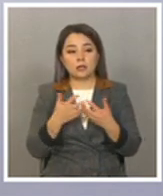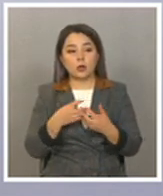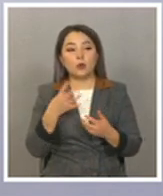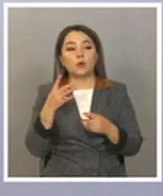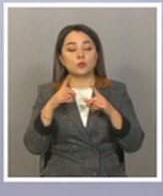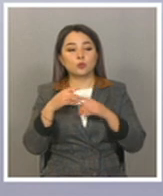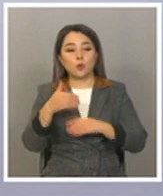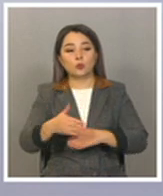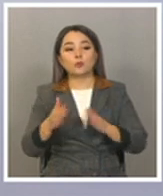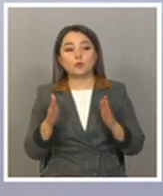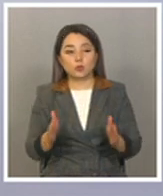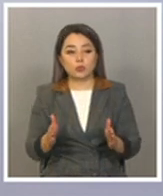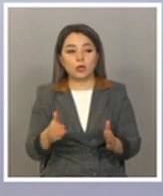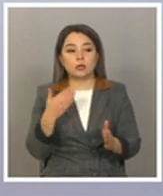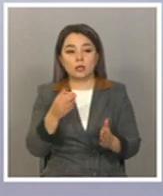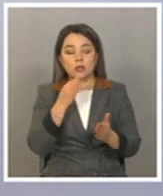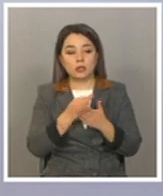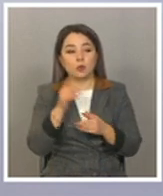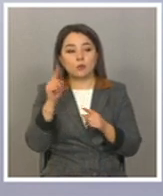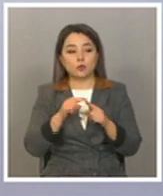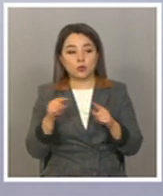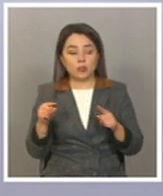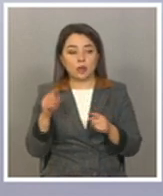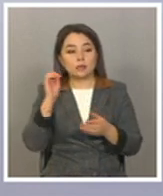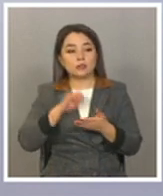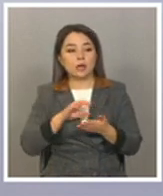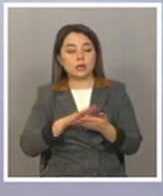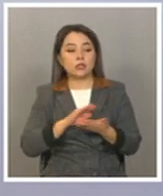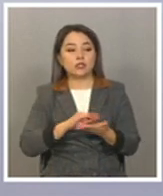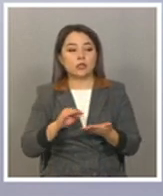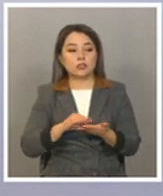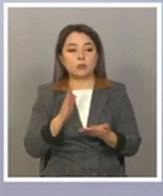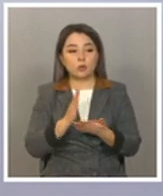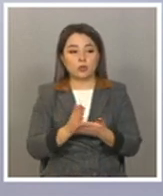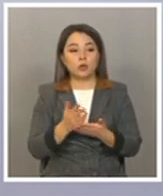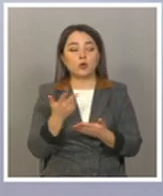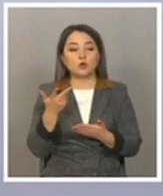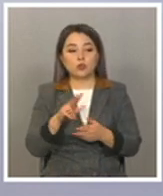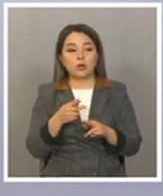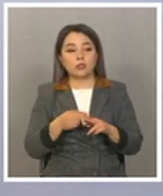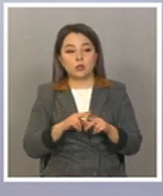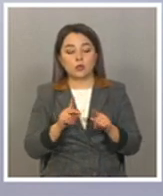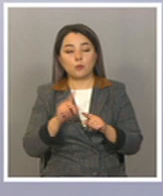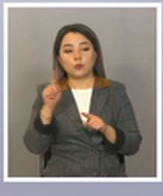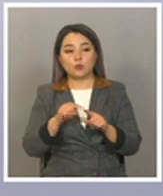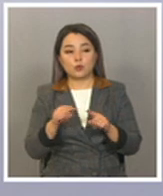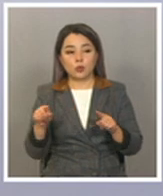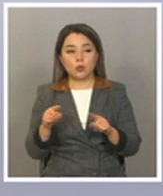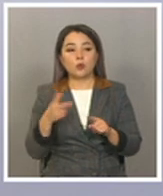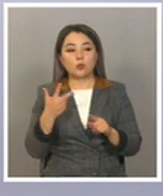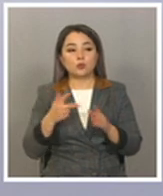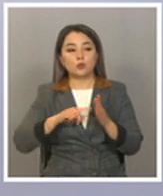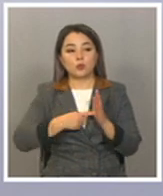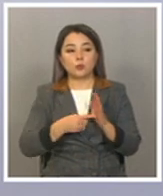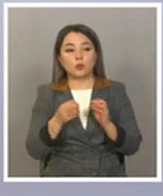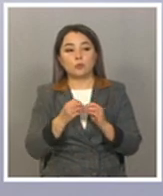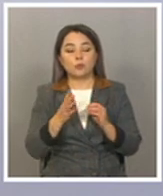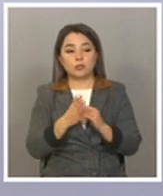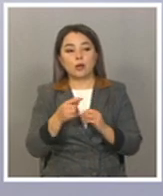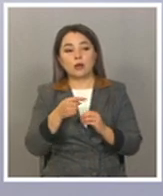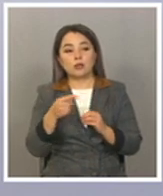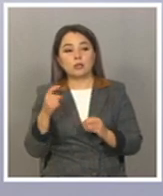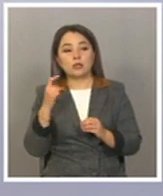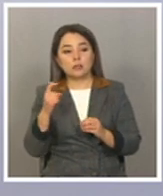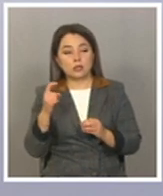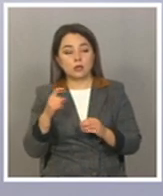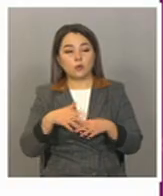бұрыштардың бұрыштарының санын жазамыз. Ал 3 бұрыштардың бұрыштарының санын 3 көбейтілген 15 азайту x